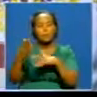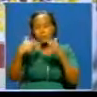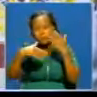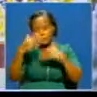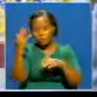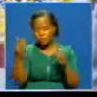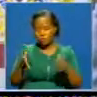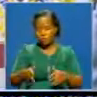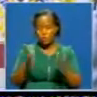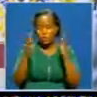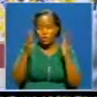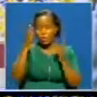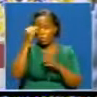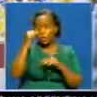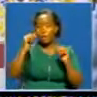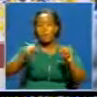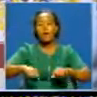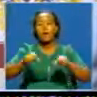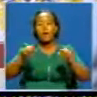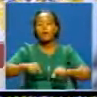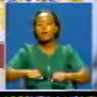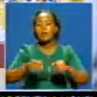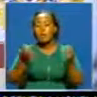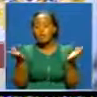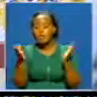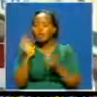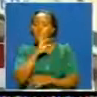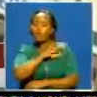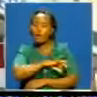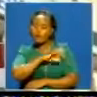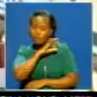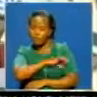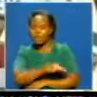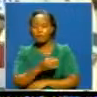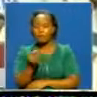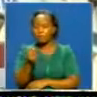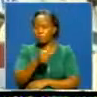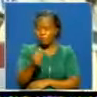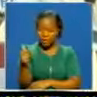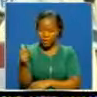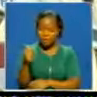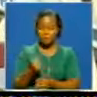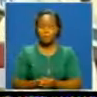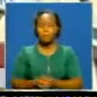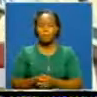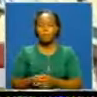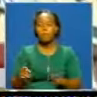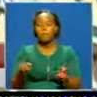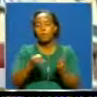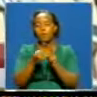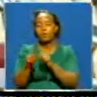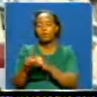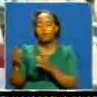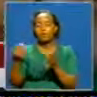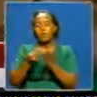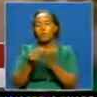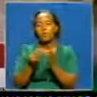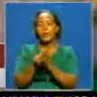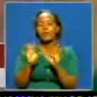can it can be profitable and be a... Wakati huo huo, hati ya dhamana ya benki ya